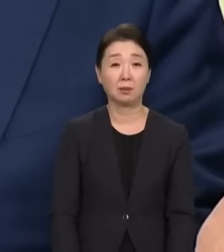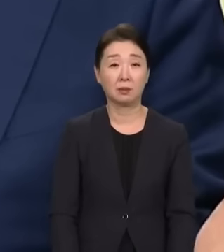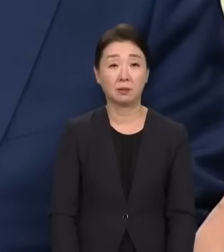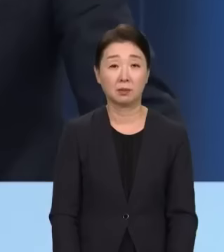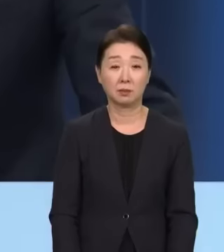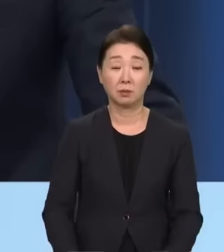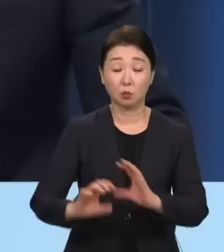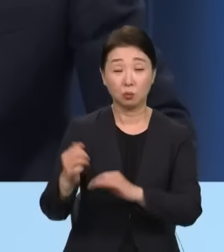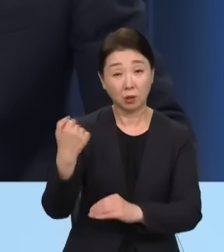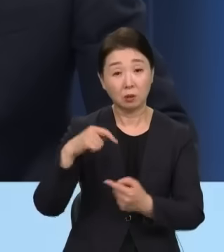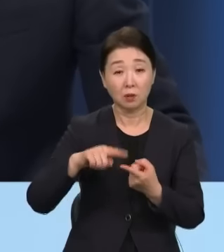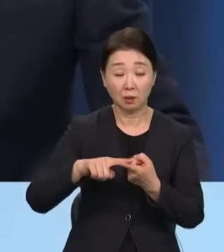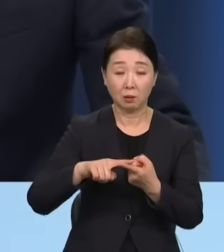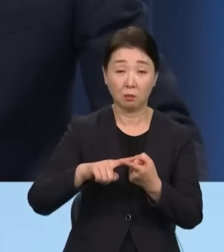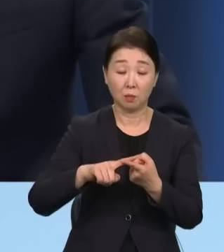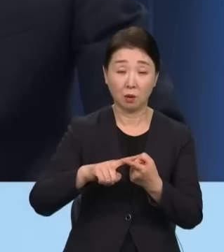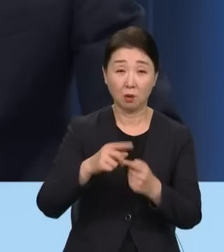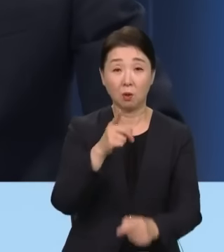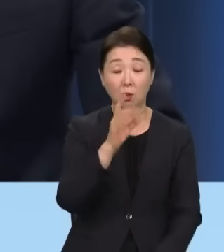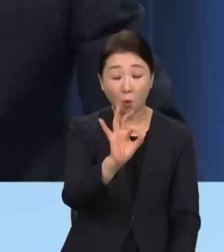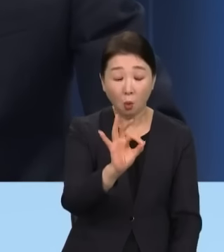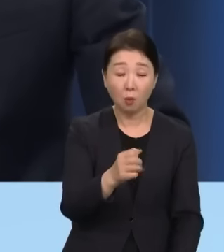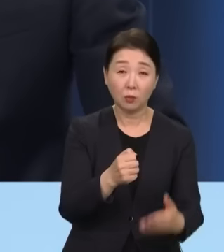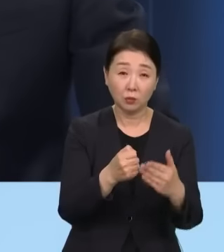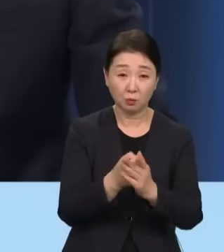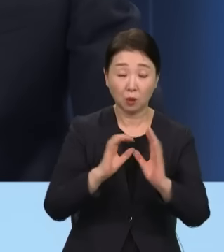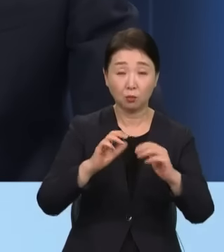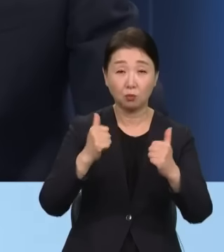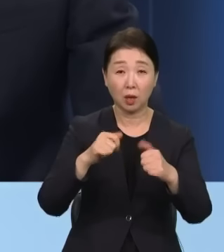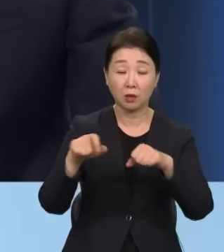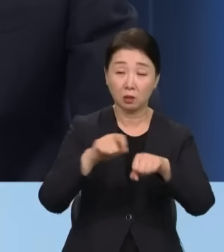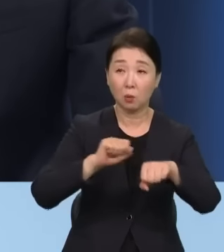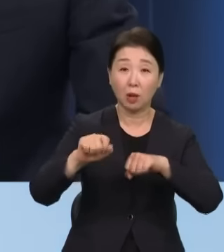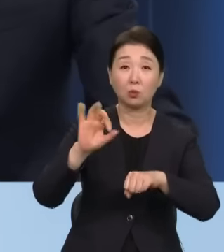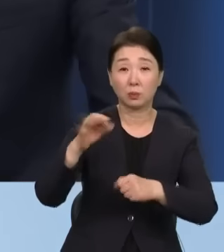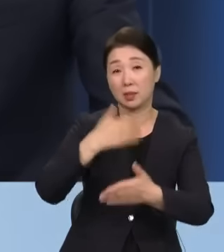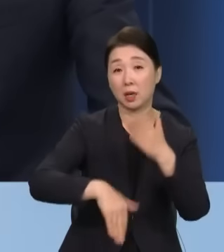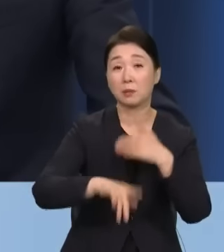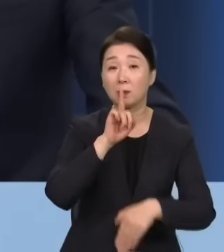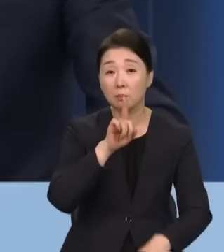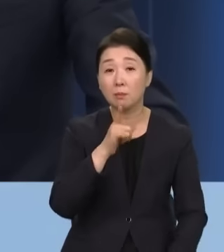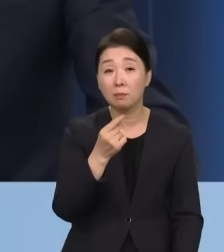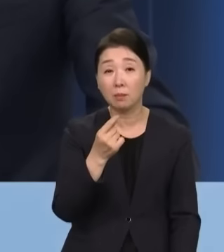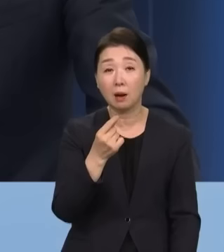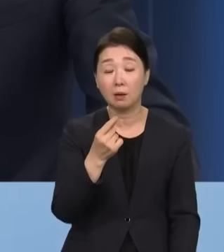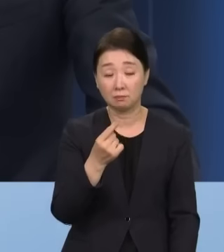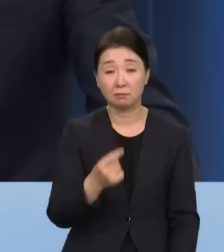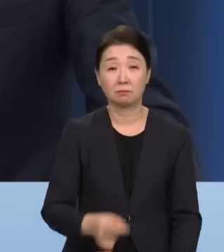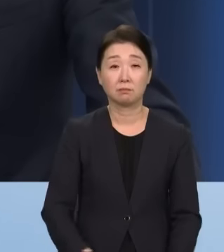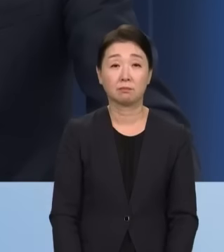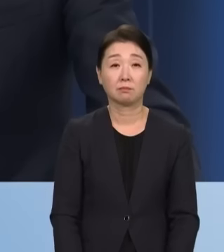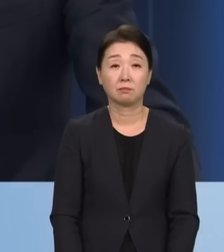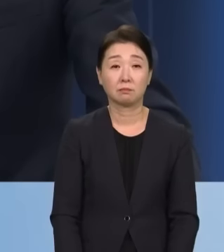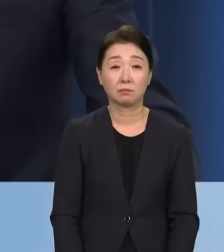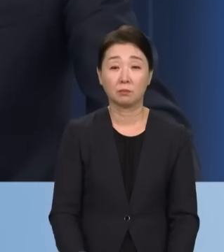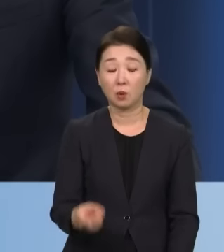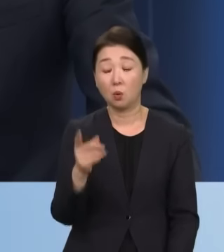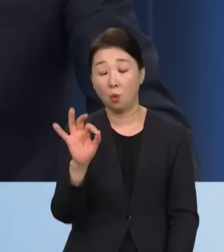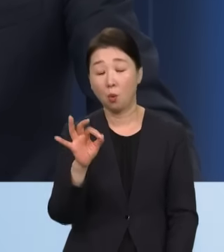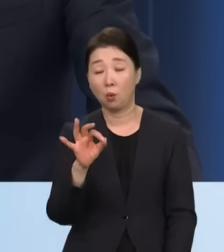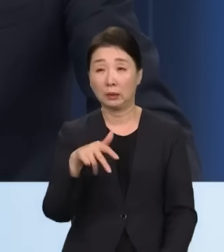국민의힘 쪽에서도 홍준표 시장 때문에 국회 특활비가 삭감된 거다 이렇게 얘기하는 거군요. 그렇습니다. 그렇게 주장을 하고 있기 때문에 홍 시장